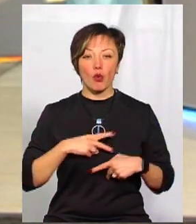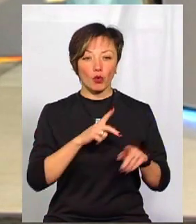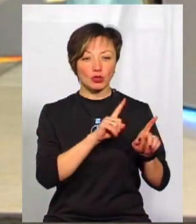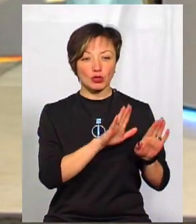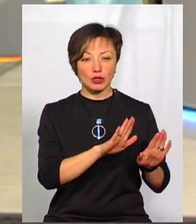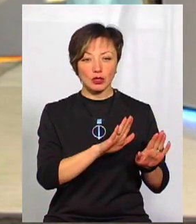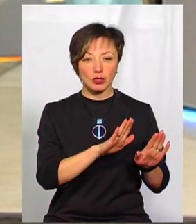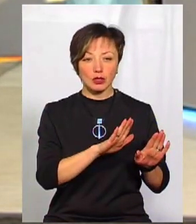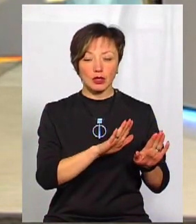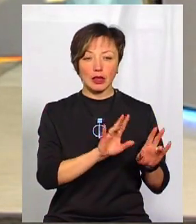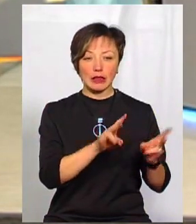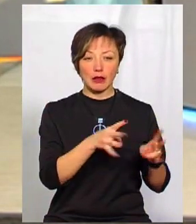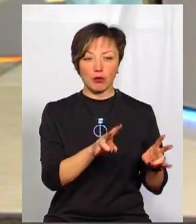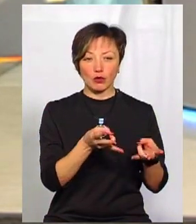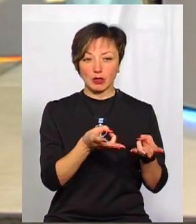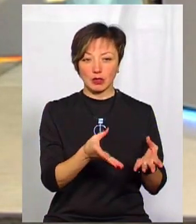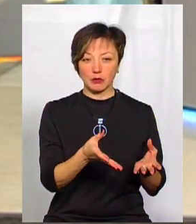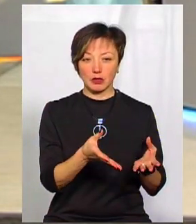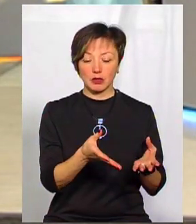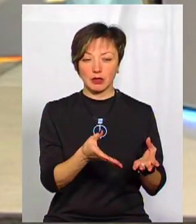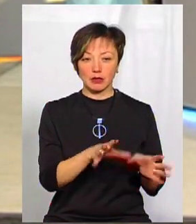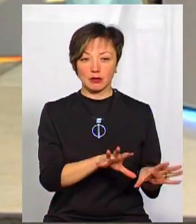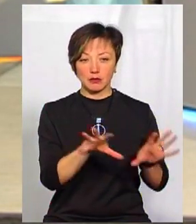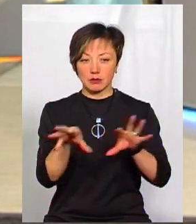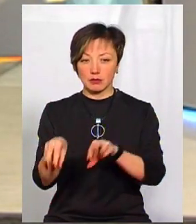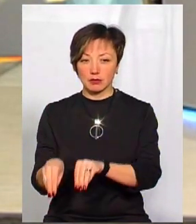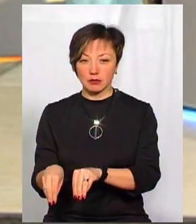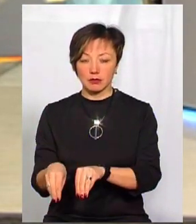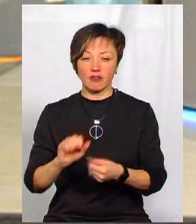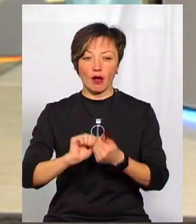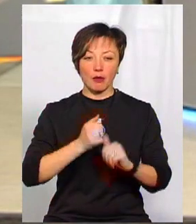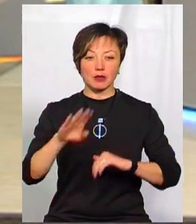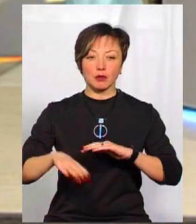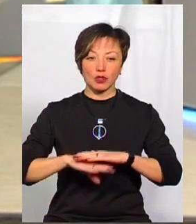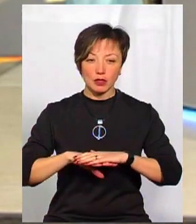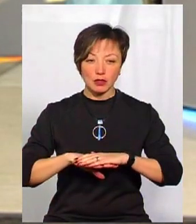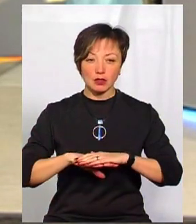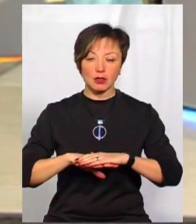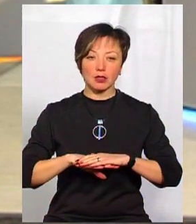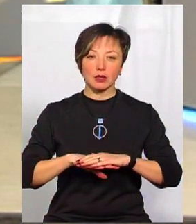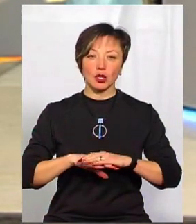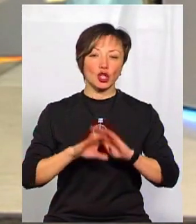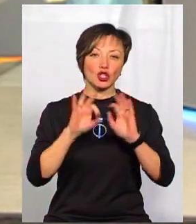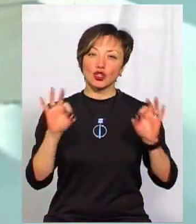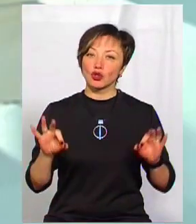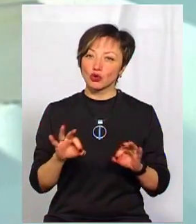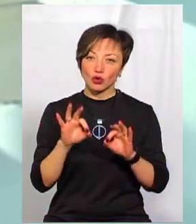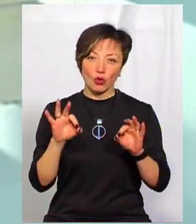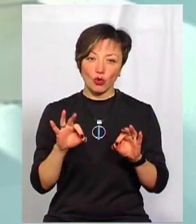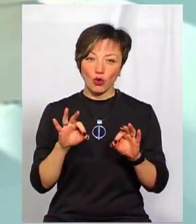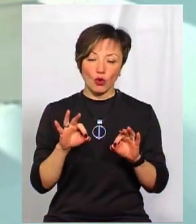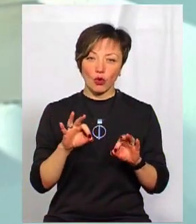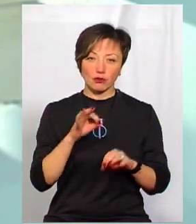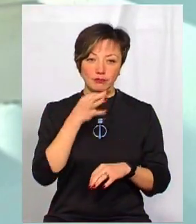Угорщині стали непотрібні, і їх перемістили в Кам'янець-Подільський. Нічого їм про це,